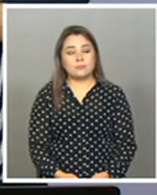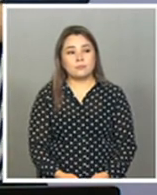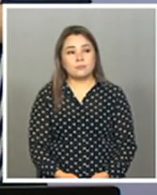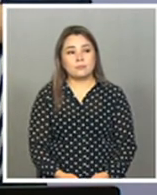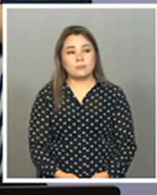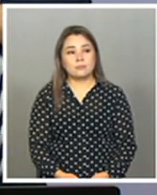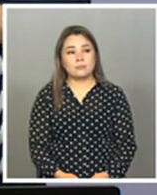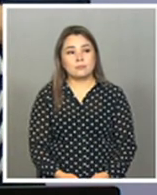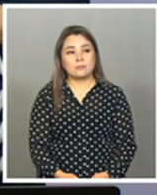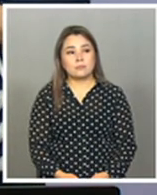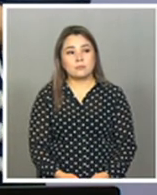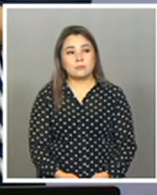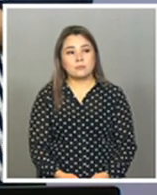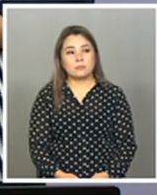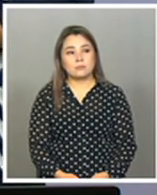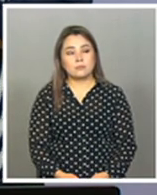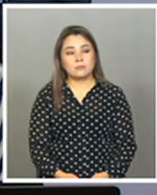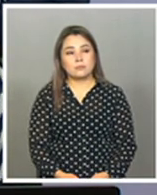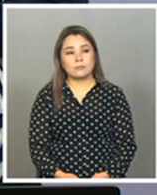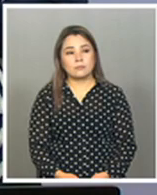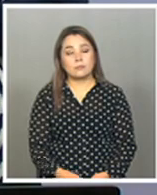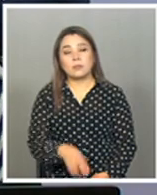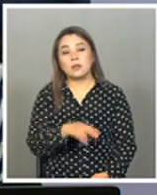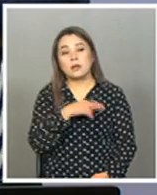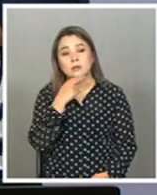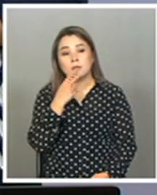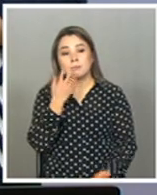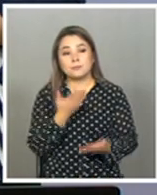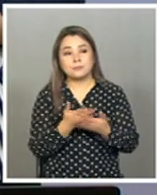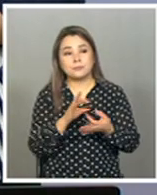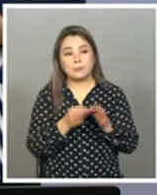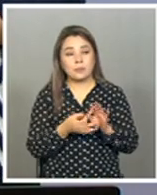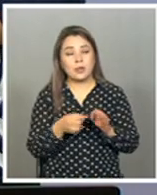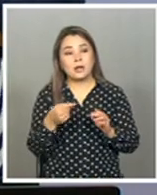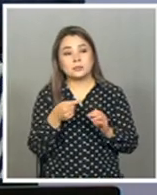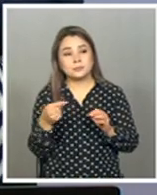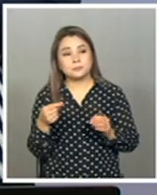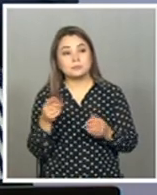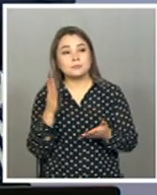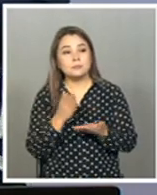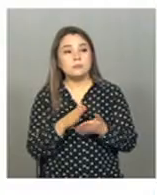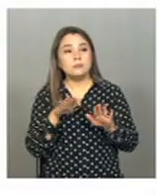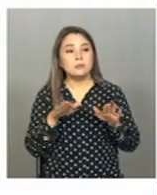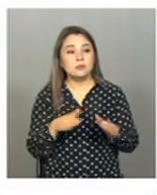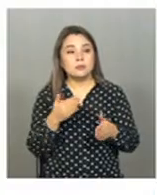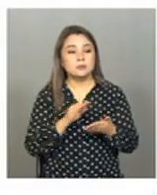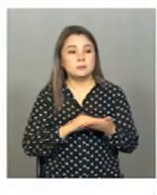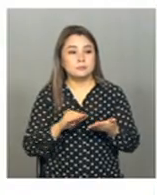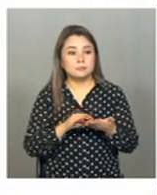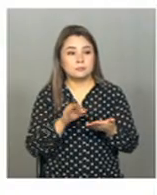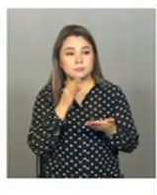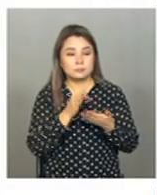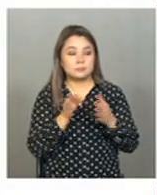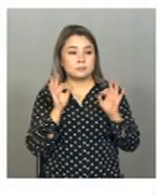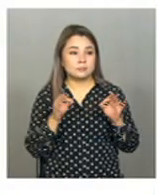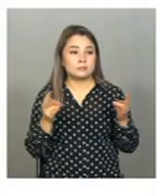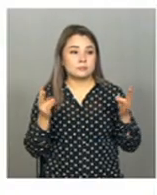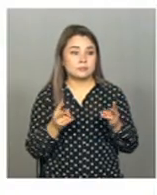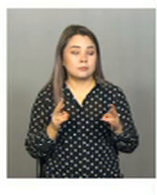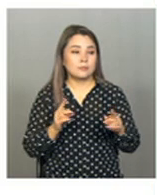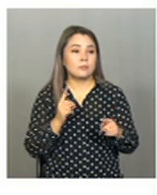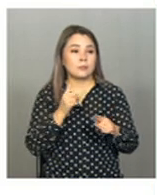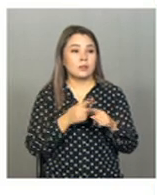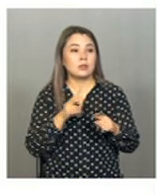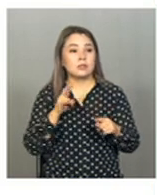Ребята, обратите внимание на правописание отрицательных местоимений. С приставками «не»